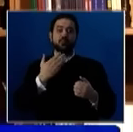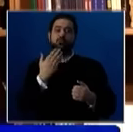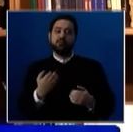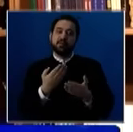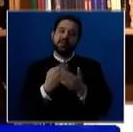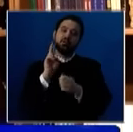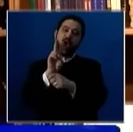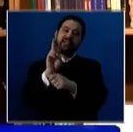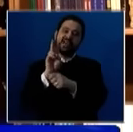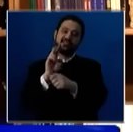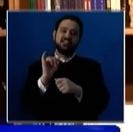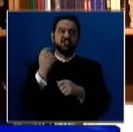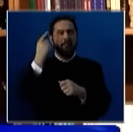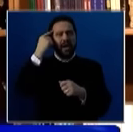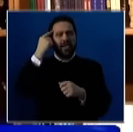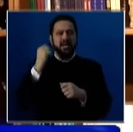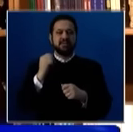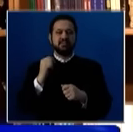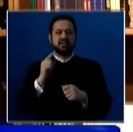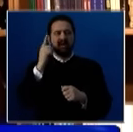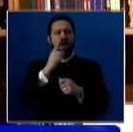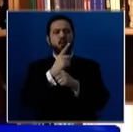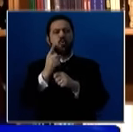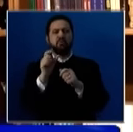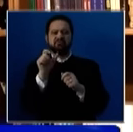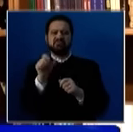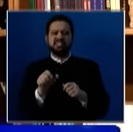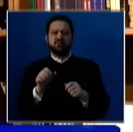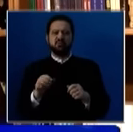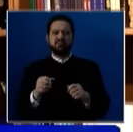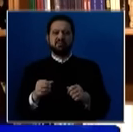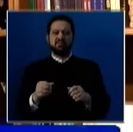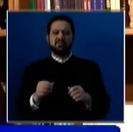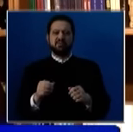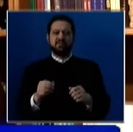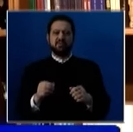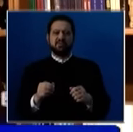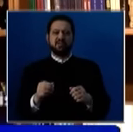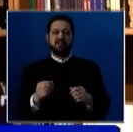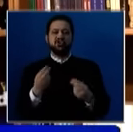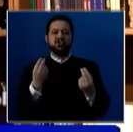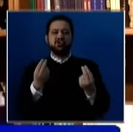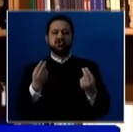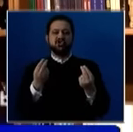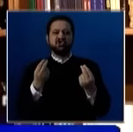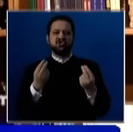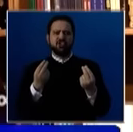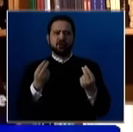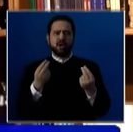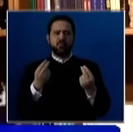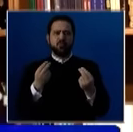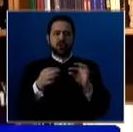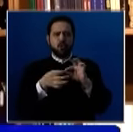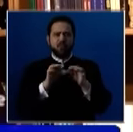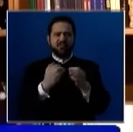atenție și mă gândesc la un lucru foarte simplu care ne e la îndemână. Cel mai bun cocktail pentru un somn